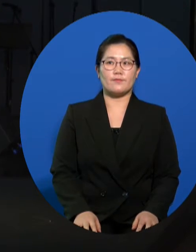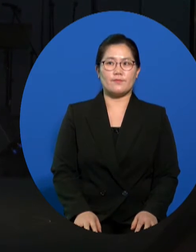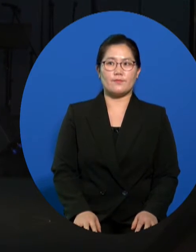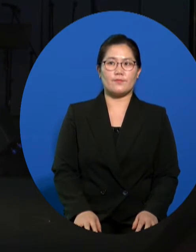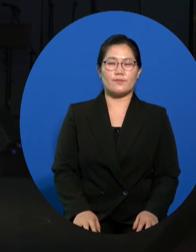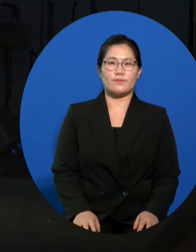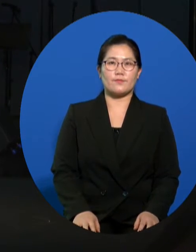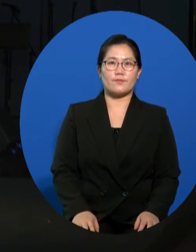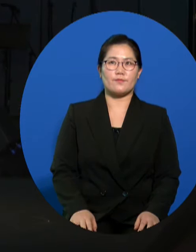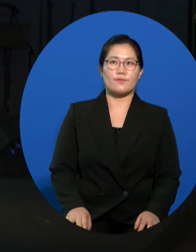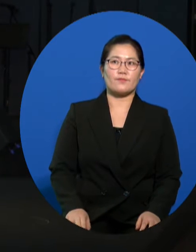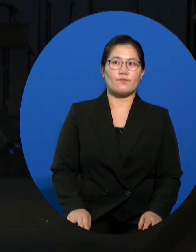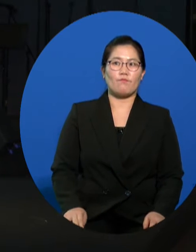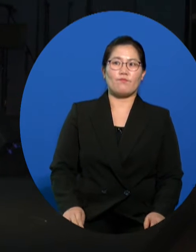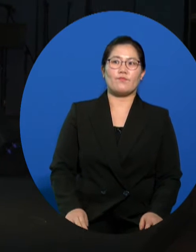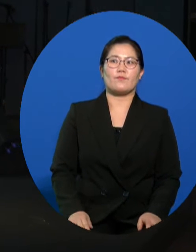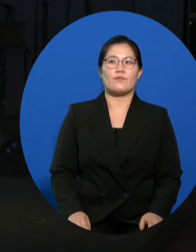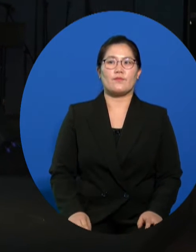마스크 좀 벗고요.